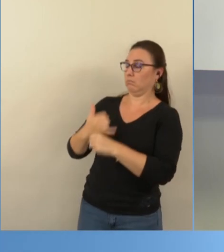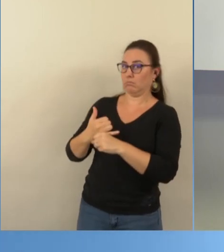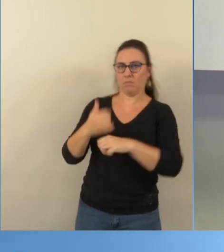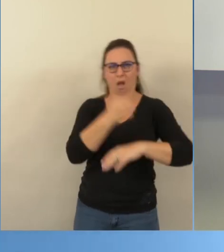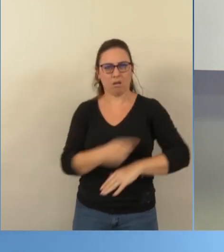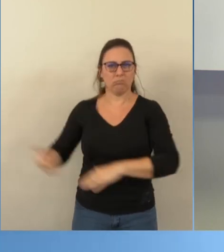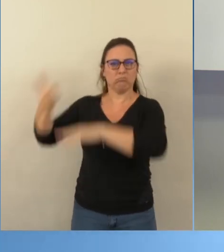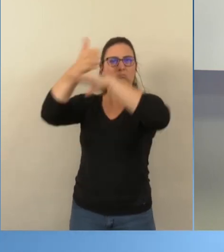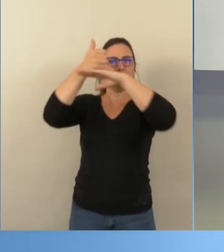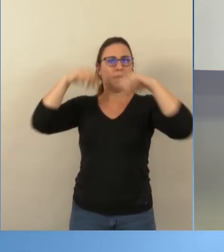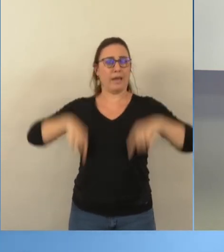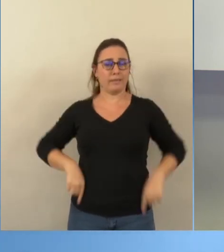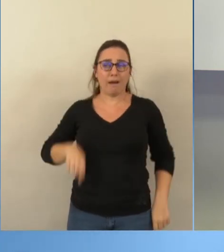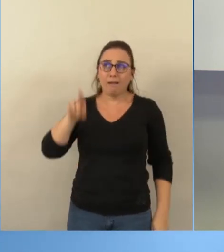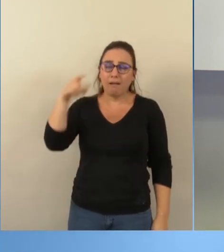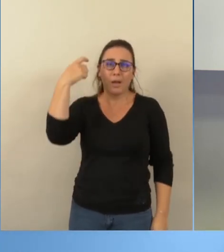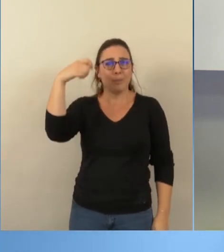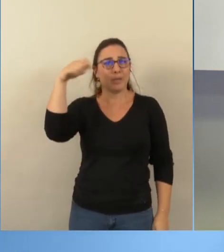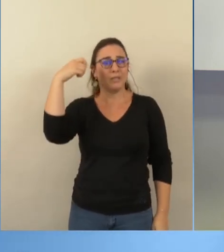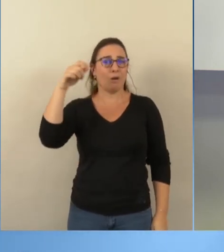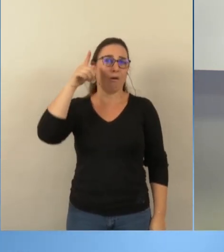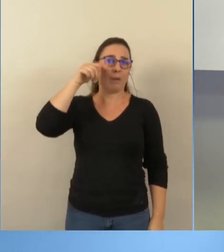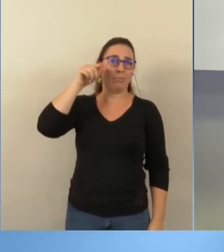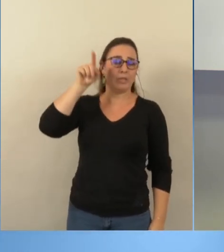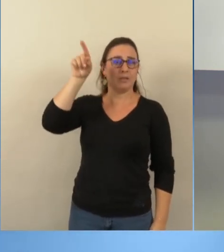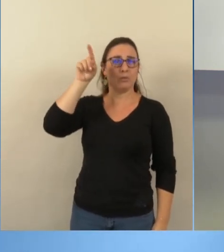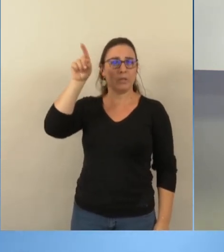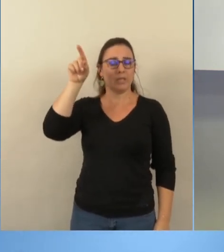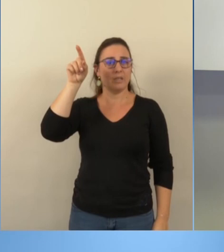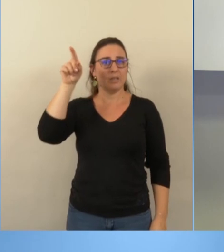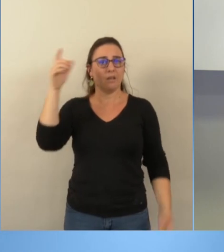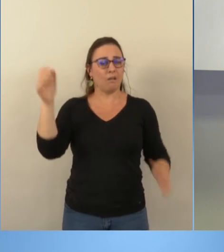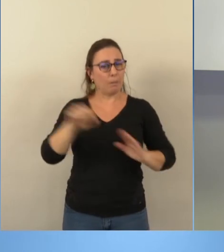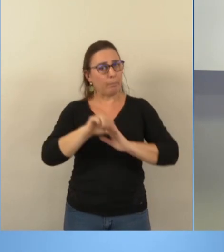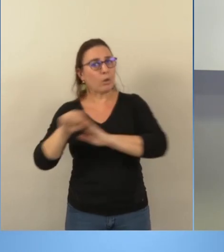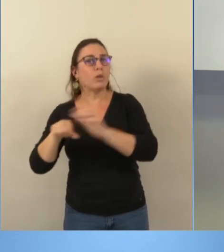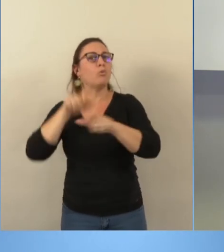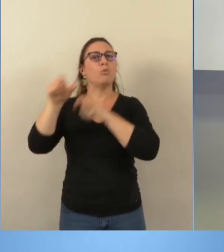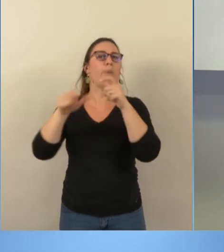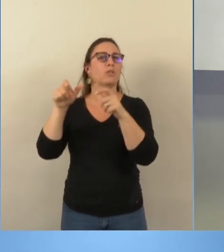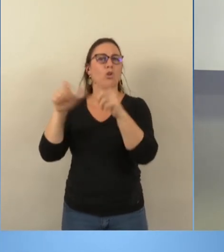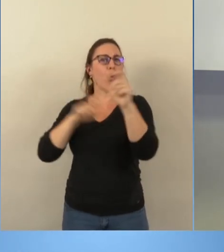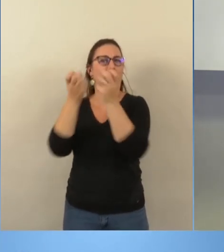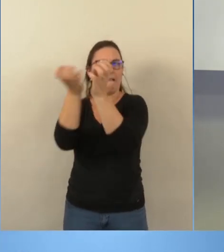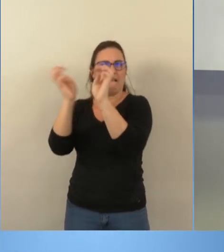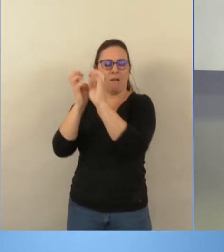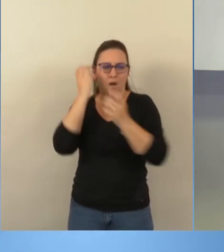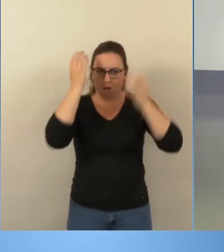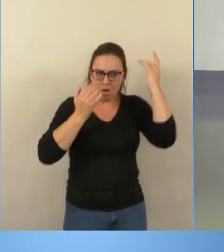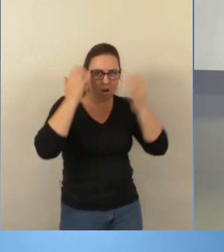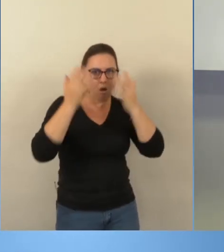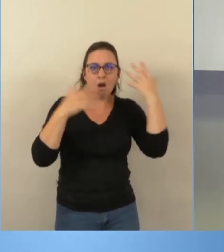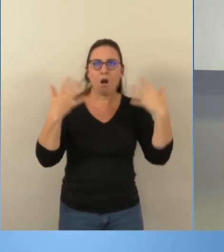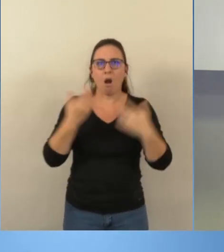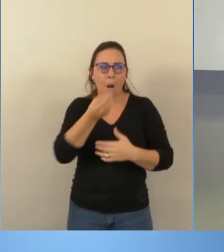de la République et ceux qui l'entourent sont inquiets de voir les